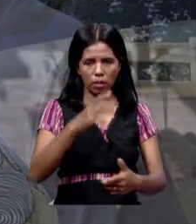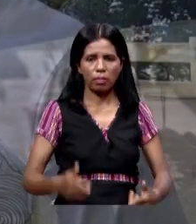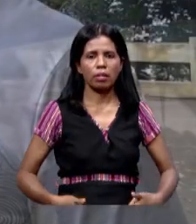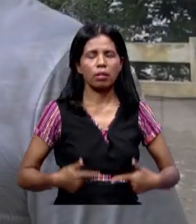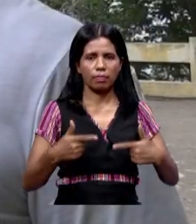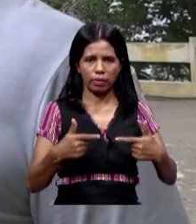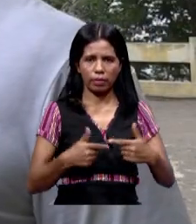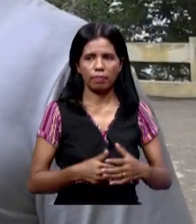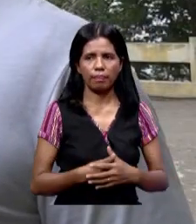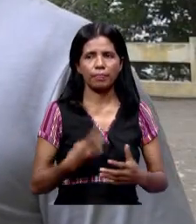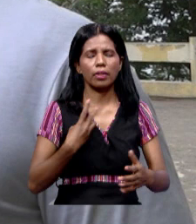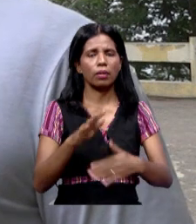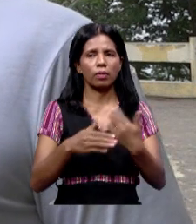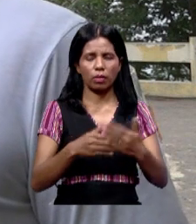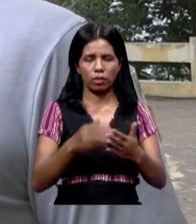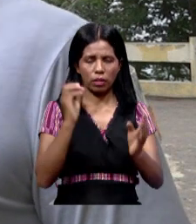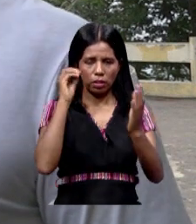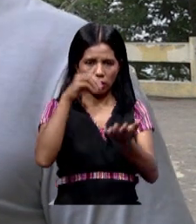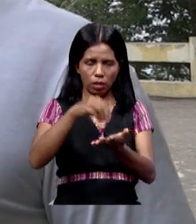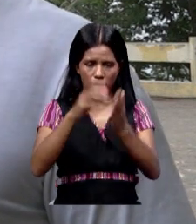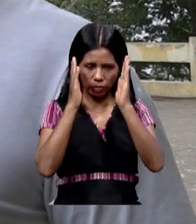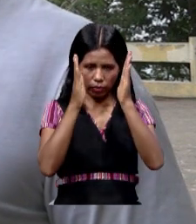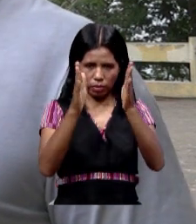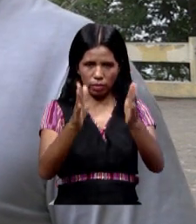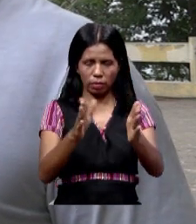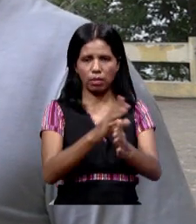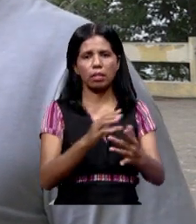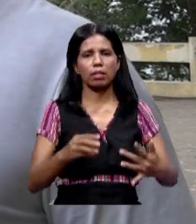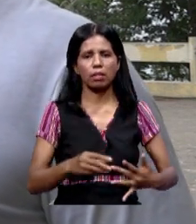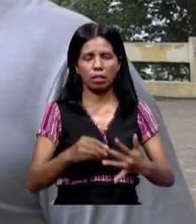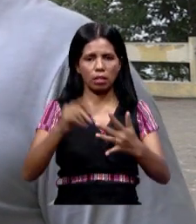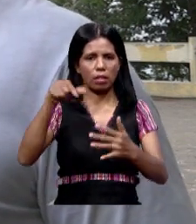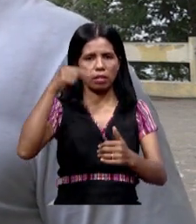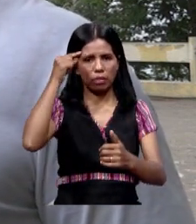bebê. Então tu tem que dar atenção para ir do meu governo,